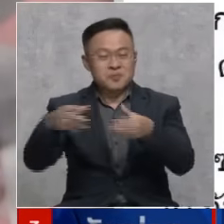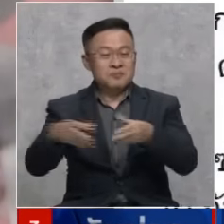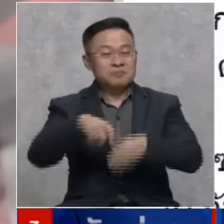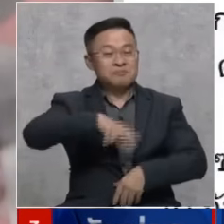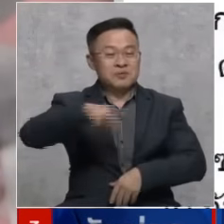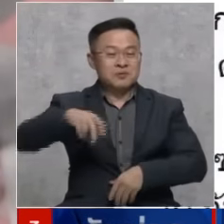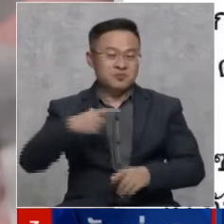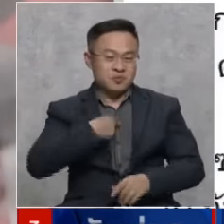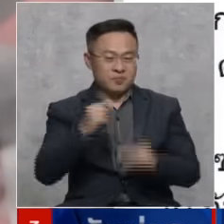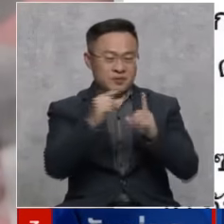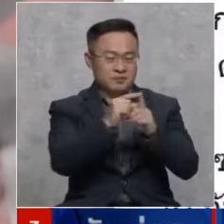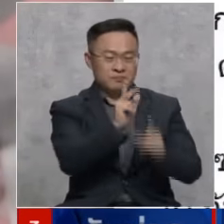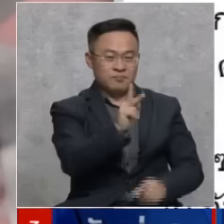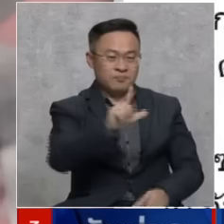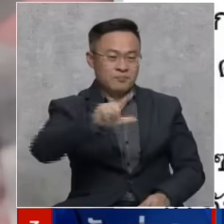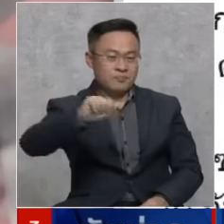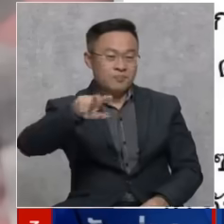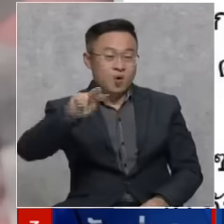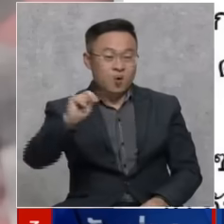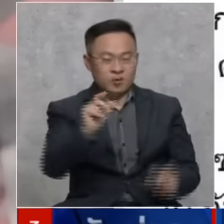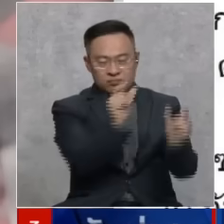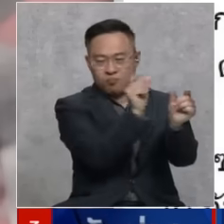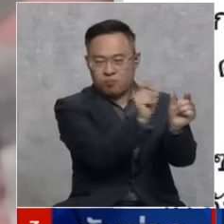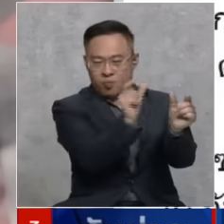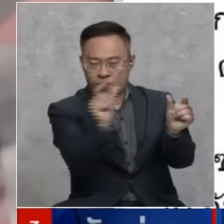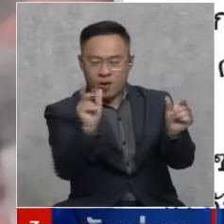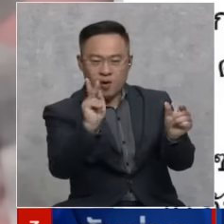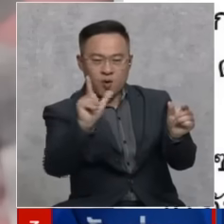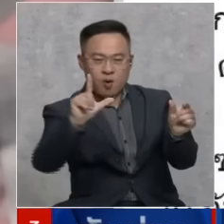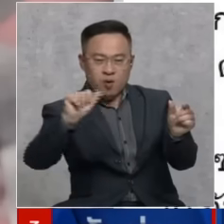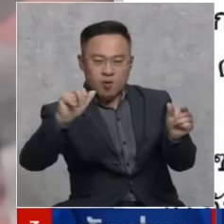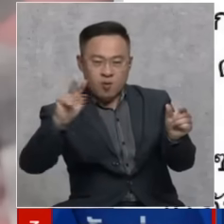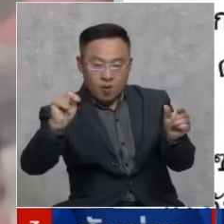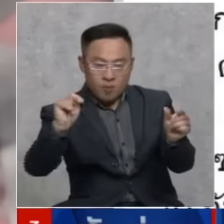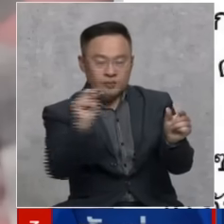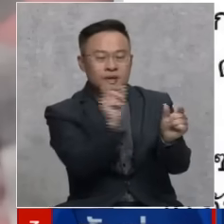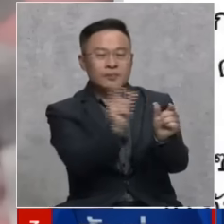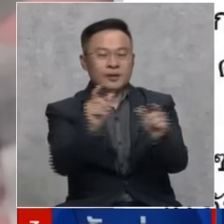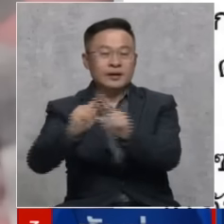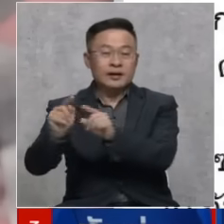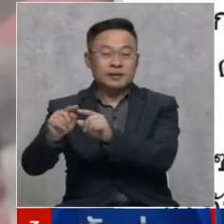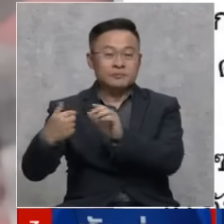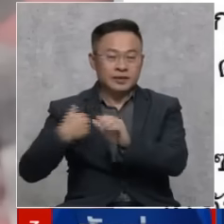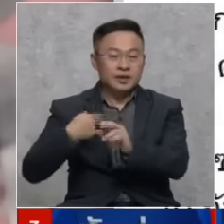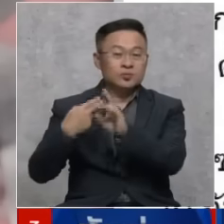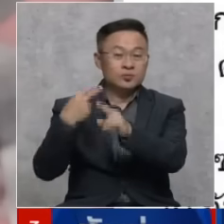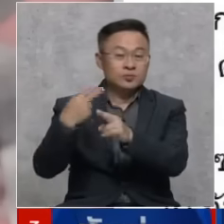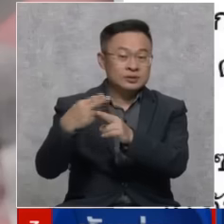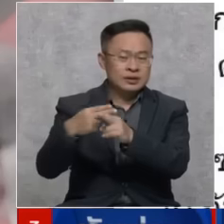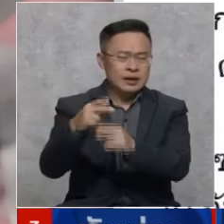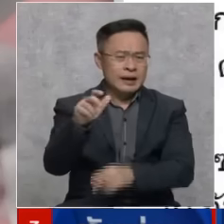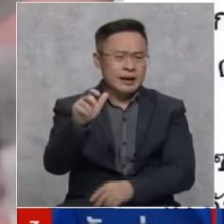คะคุณอดิศรเพียงเกตส.ส.บัญชีรายชื่อเพื่อไทยประธานวิปรัฐบาลนะคะโพส